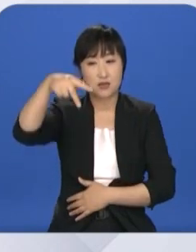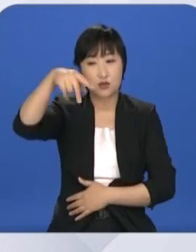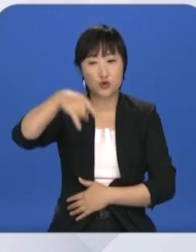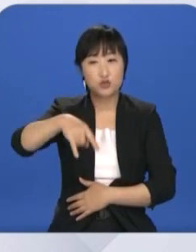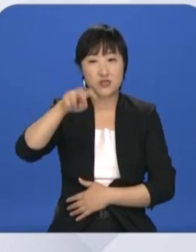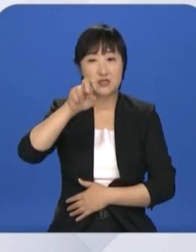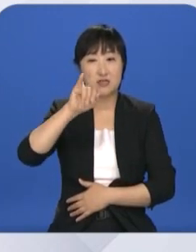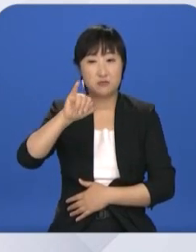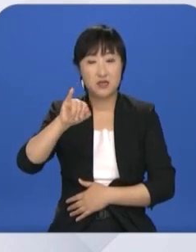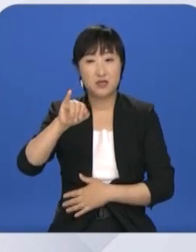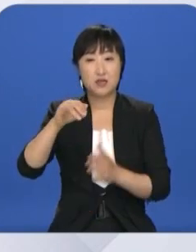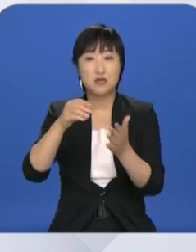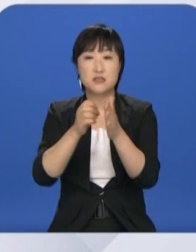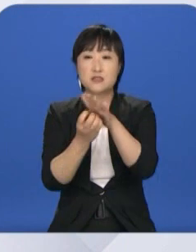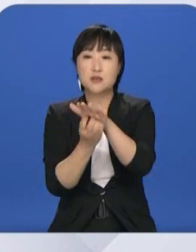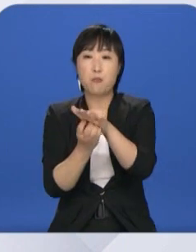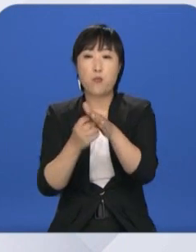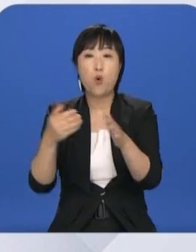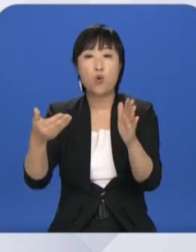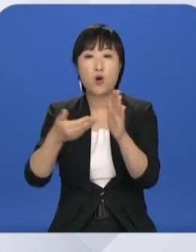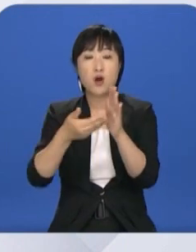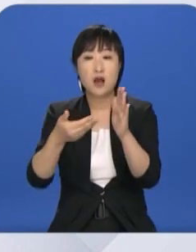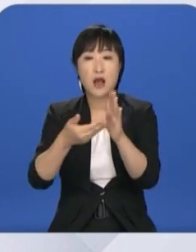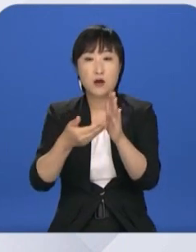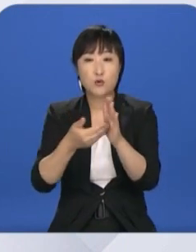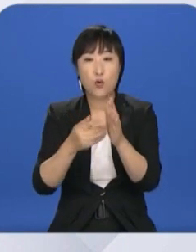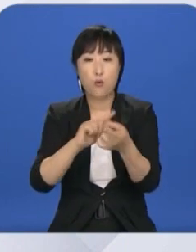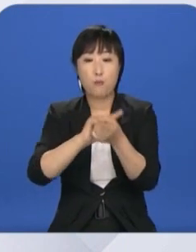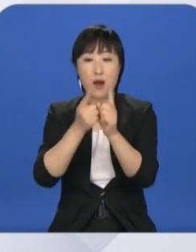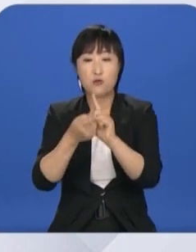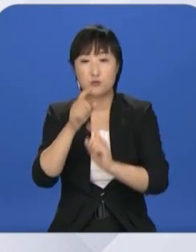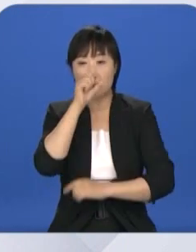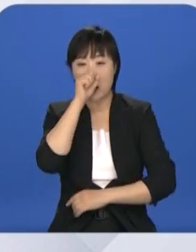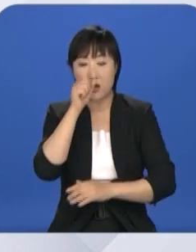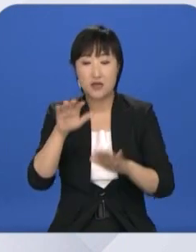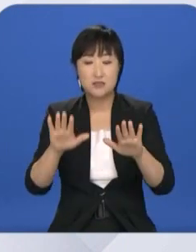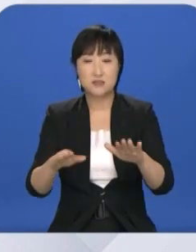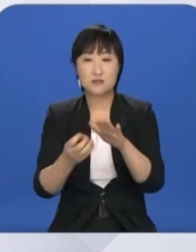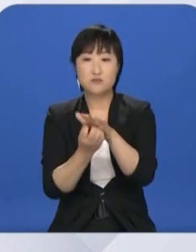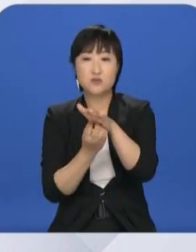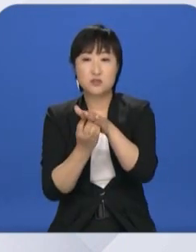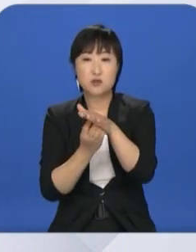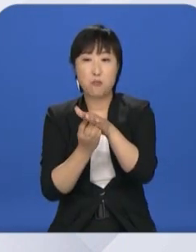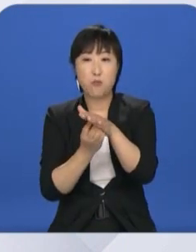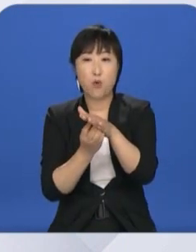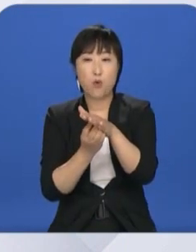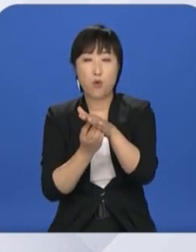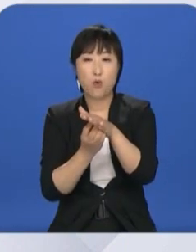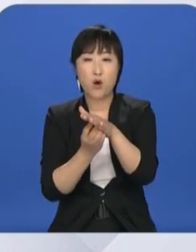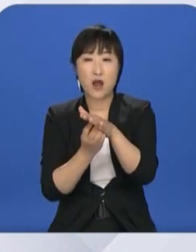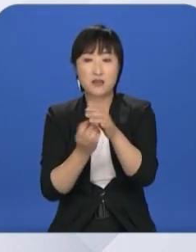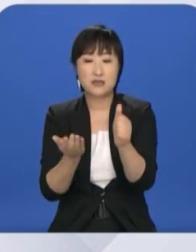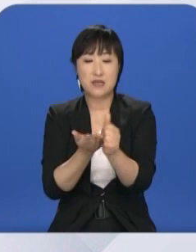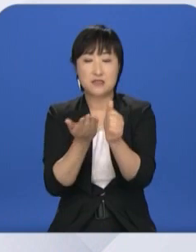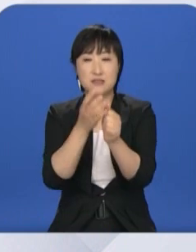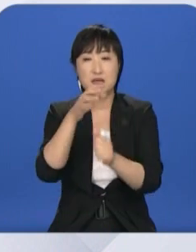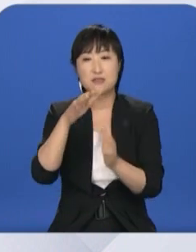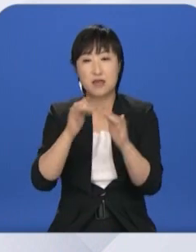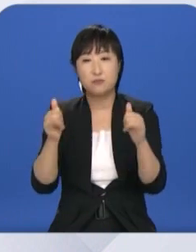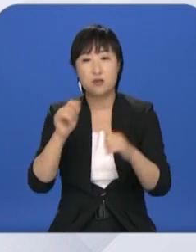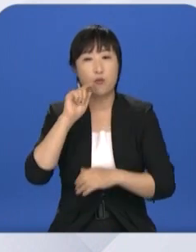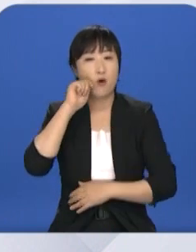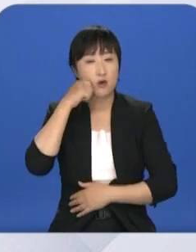그게 바꾸는 게 이제 모르겠습니다만 그래서 우리가 전복 농가가 아주 어려운데 전복이 판로가 어렵습니다.